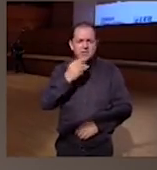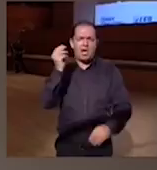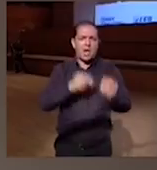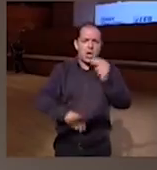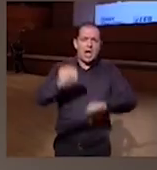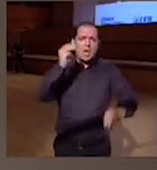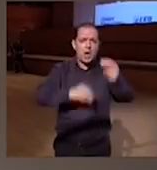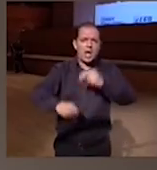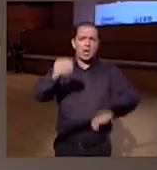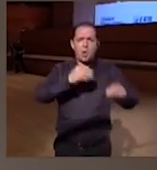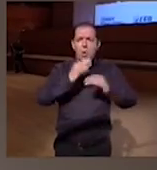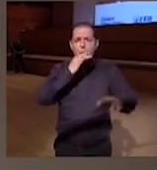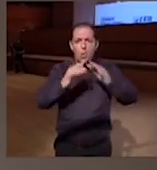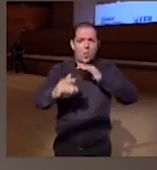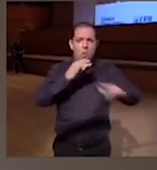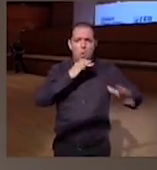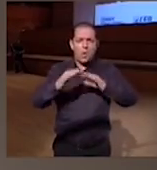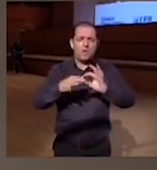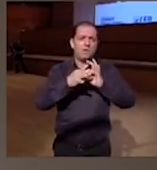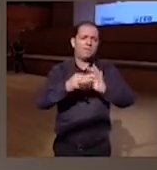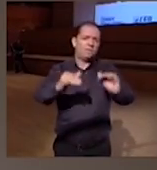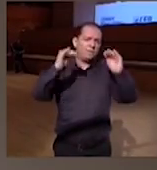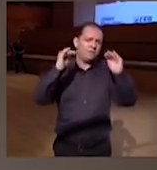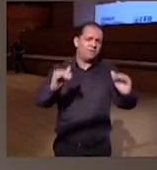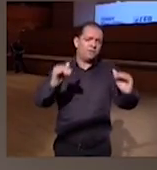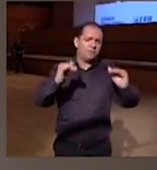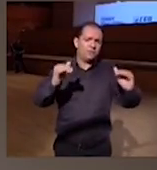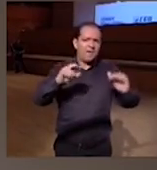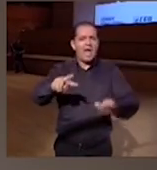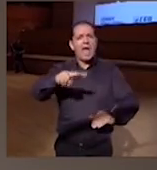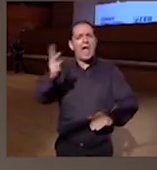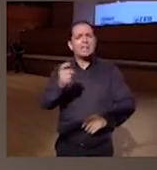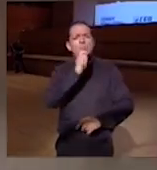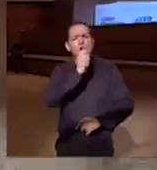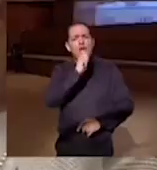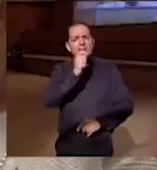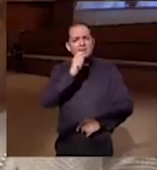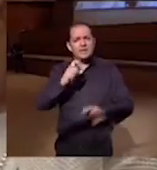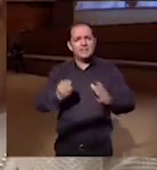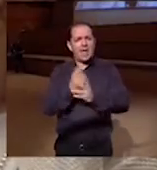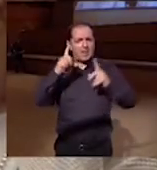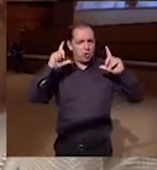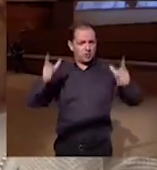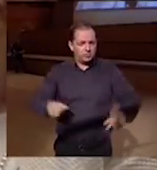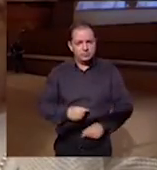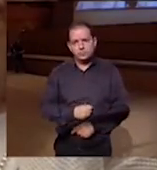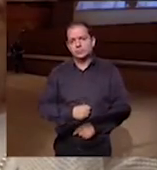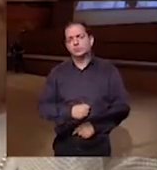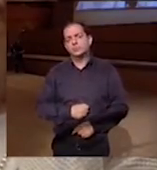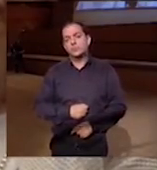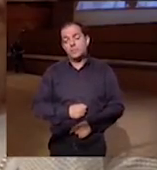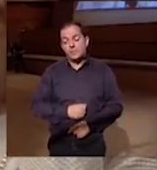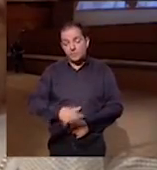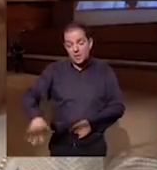θέλει να τροφοδοτεί ανέξοδα αλλά και αδιέξοδα η αντιπολίτευση. Η πολιτική σταθερότητα σήμερα